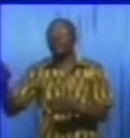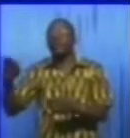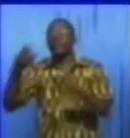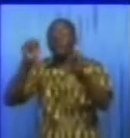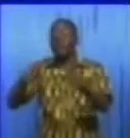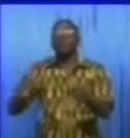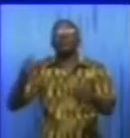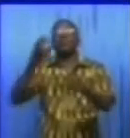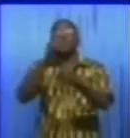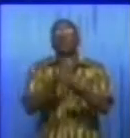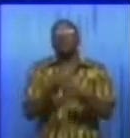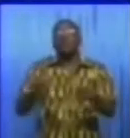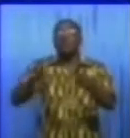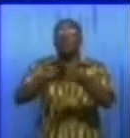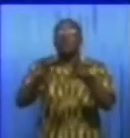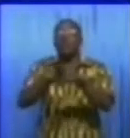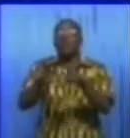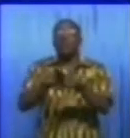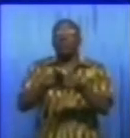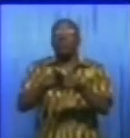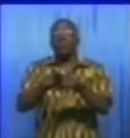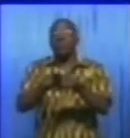être considérée comme